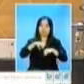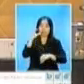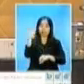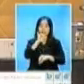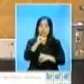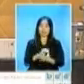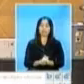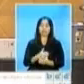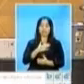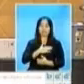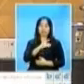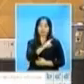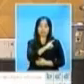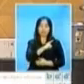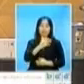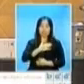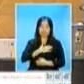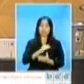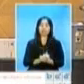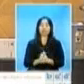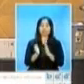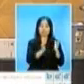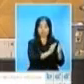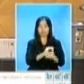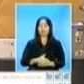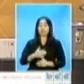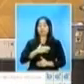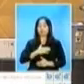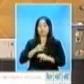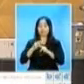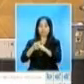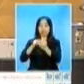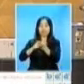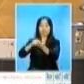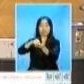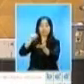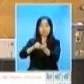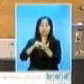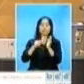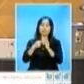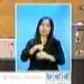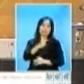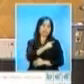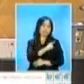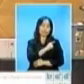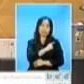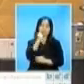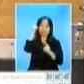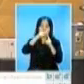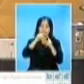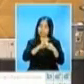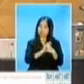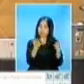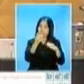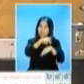เป็นกลางในการทำหน้าที่ขอให้ลงจากบัลลังก์นะแล้วขอให้คุณสมศักดิ์เนี่ยกลับมาทำหน้าที่แทนนะคะก็ทำให้คุณนิคมค่ะใช้อำนาจหน้าที่ใน